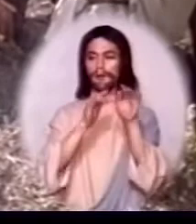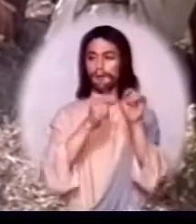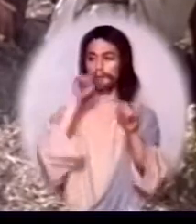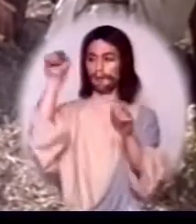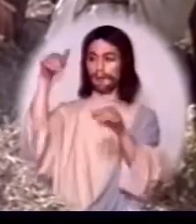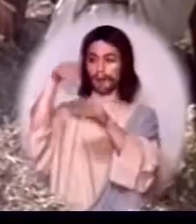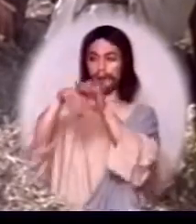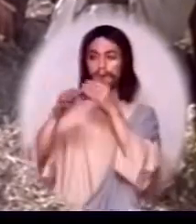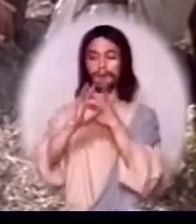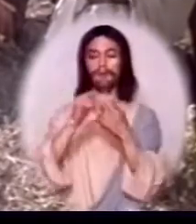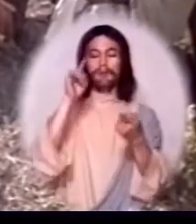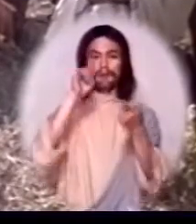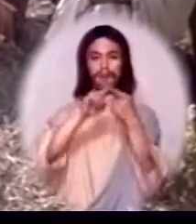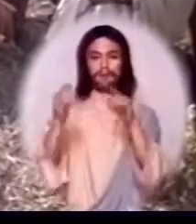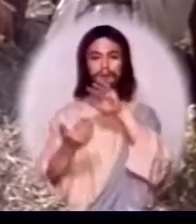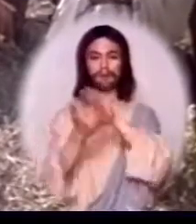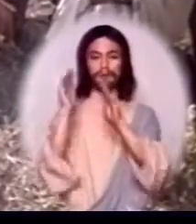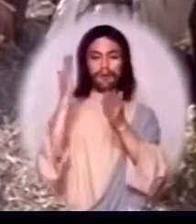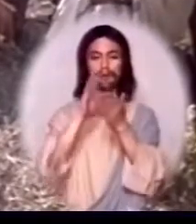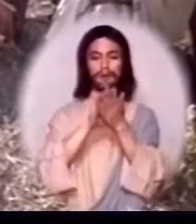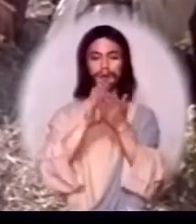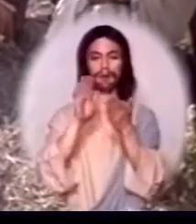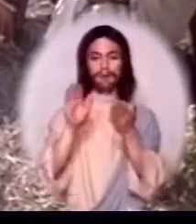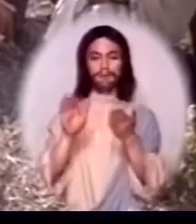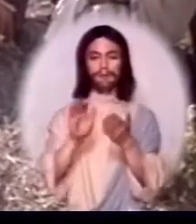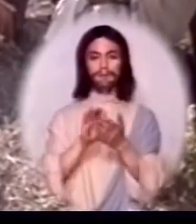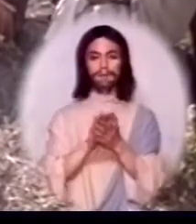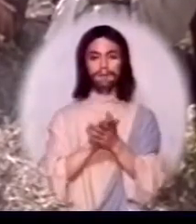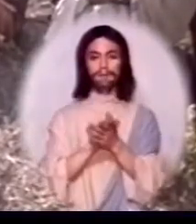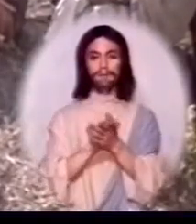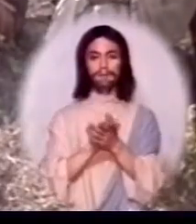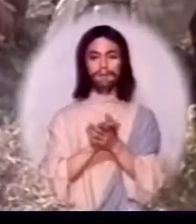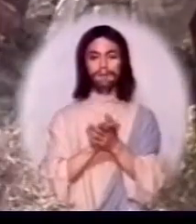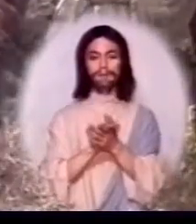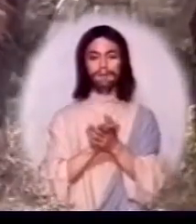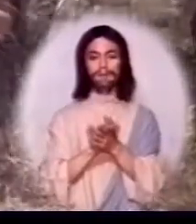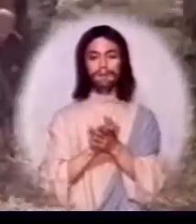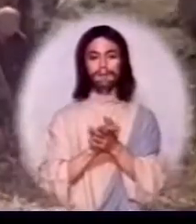바다에 심겨라 하면 그대로 그렇게 될 것이니라.